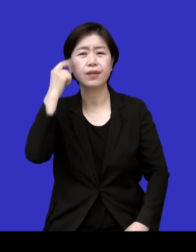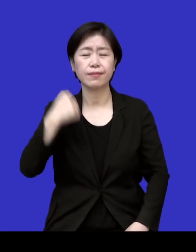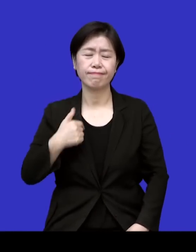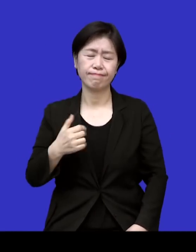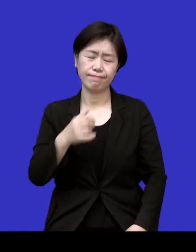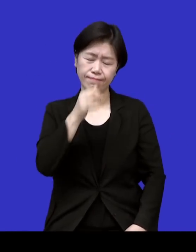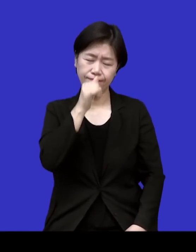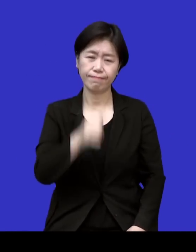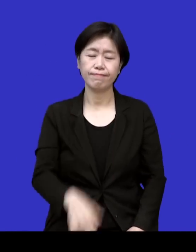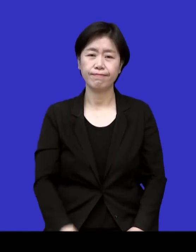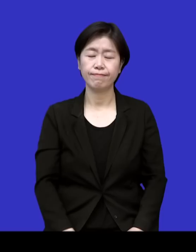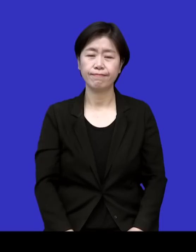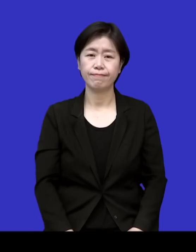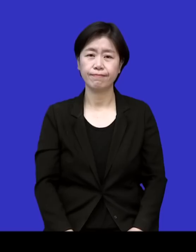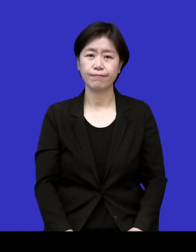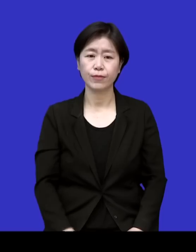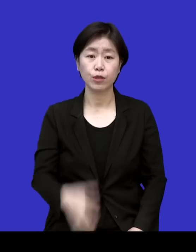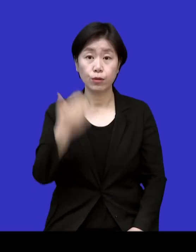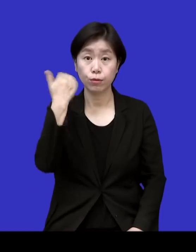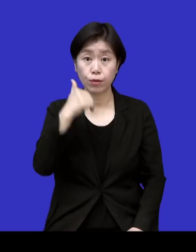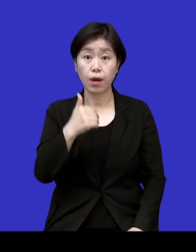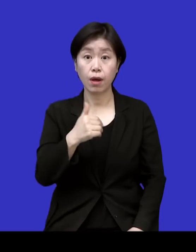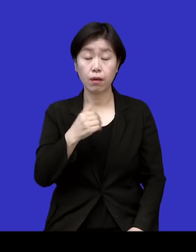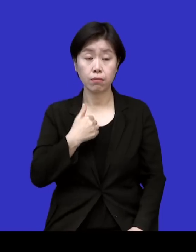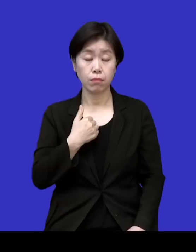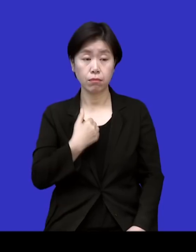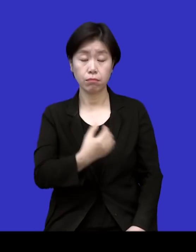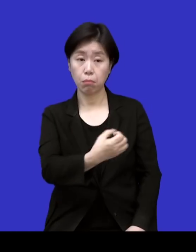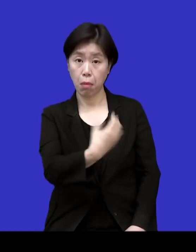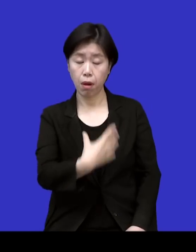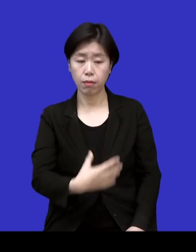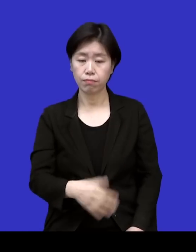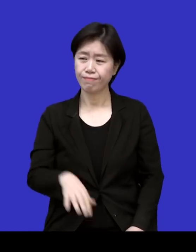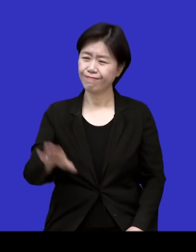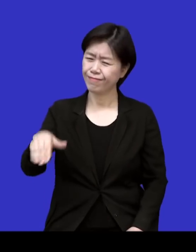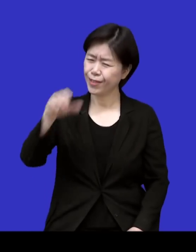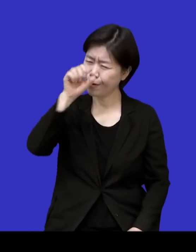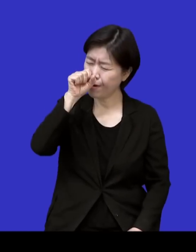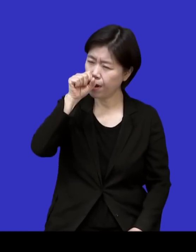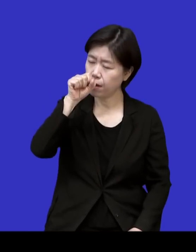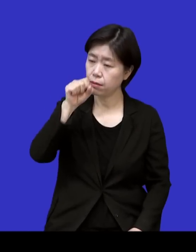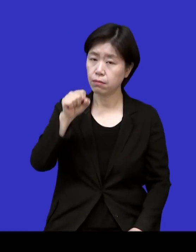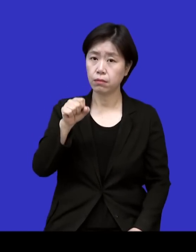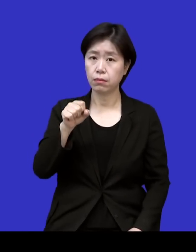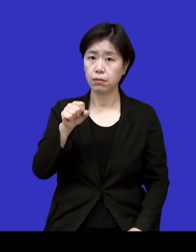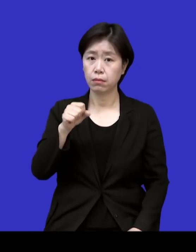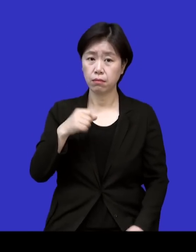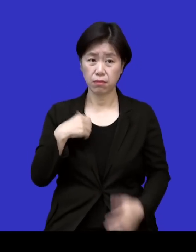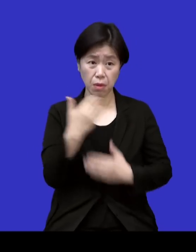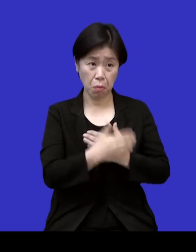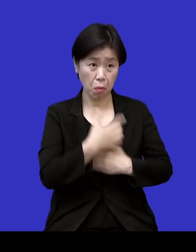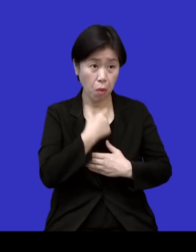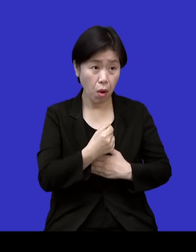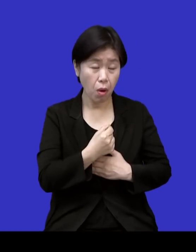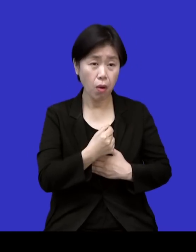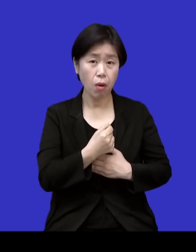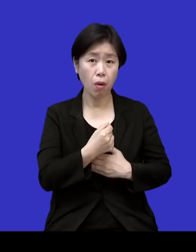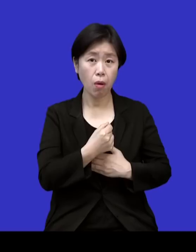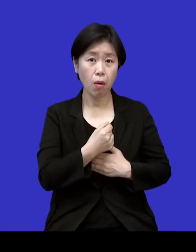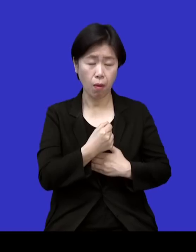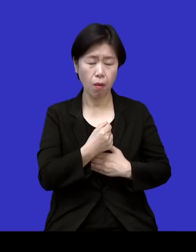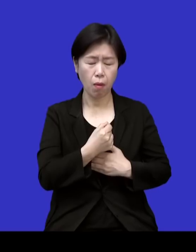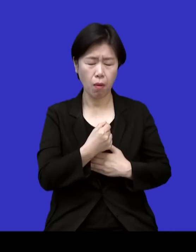속을 좋아하는 건 아닐 거잖아요. 겉을 좋아하는 걸 테니까 그럼 내 껍데기 벗어서 너 주고 가고 싶다 이런 마음까지